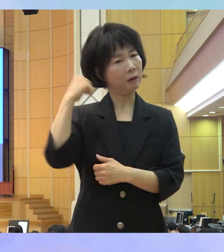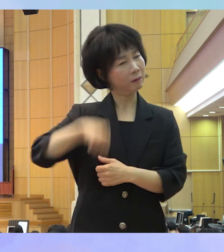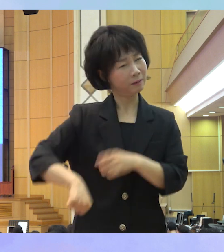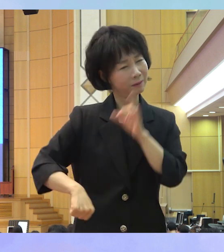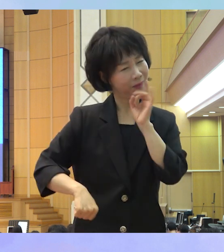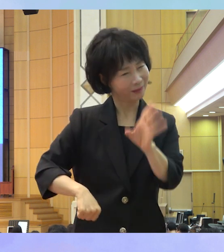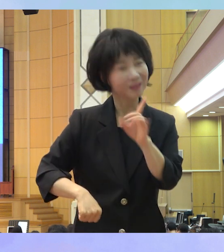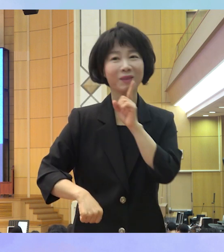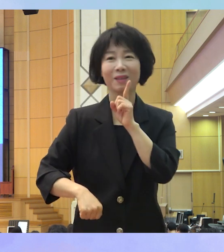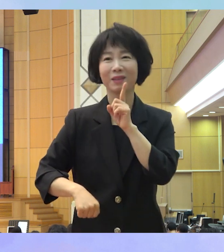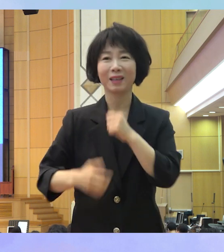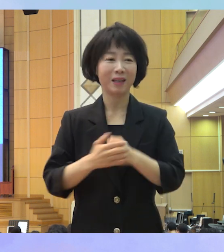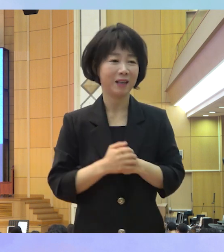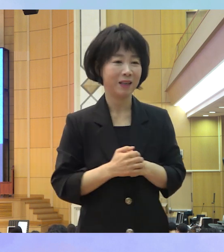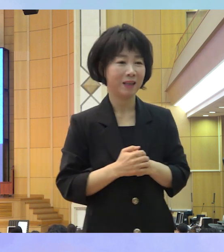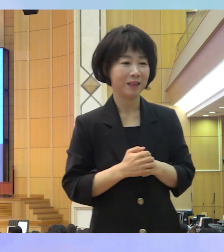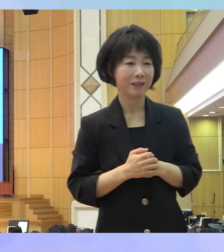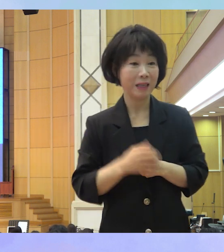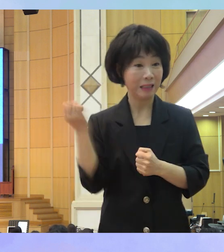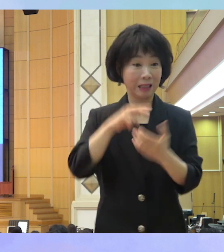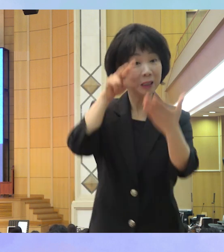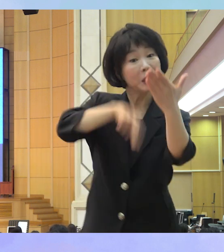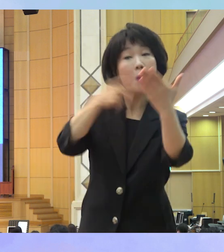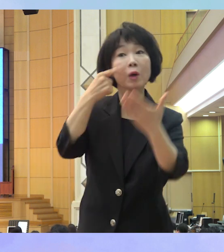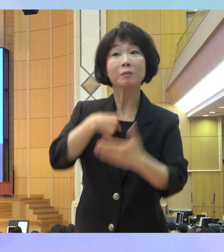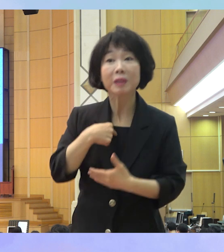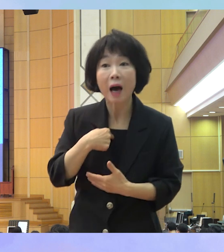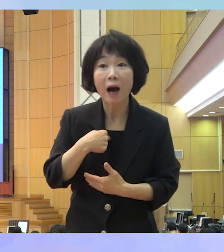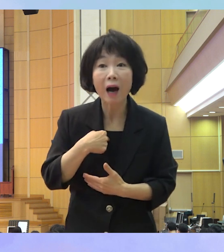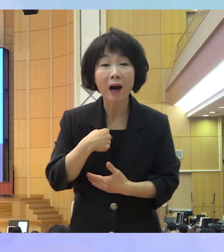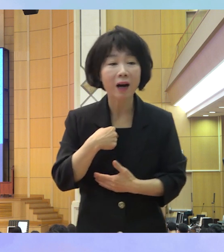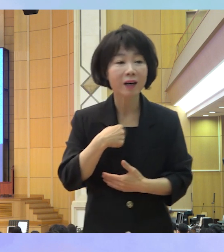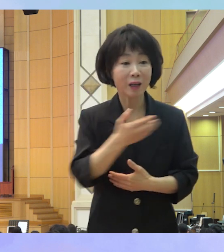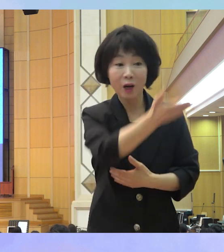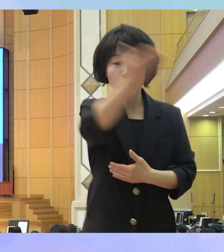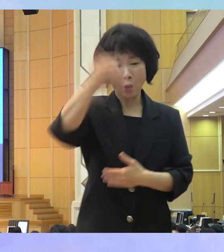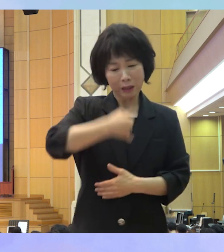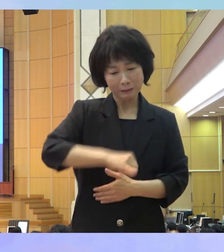보시면 에베소서 6장 1절에서 3절 말씀입니다.